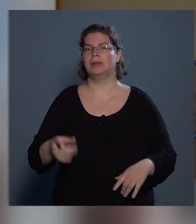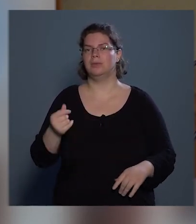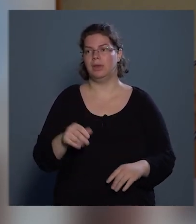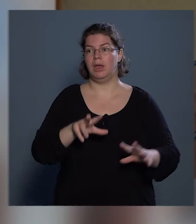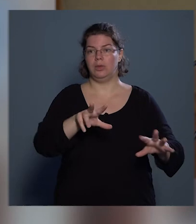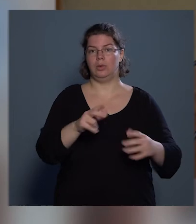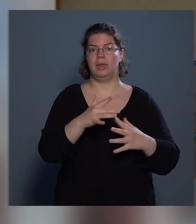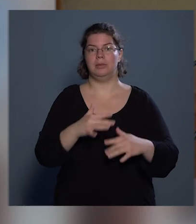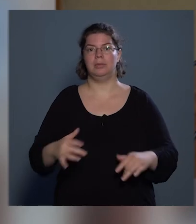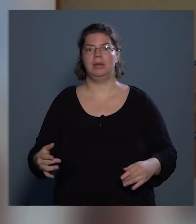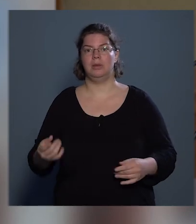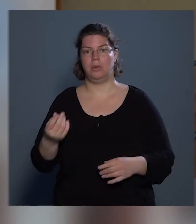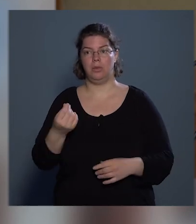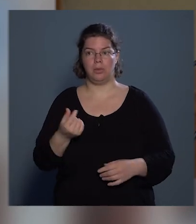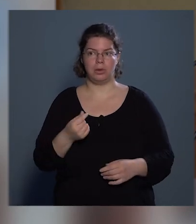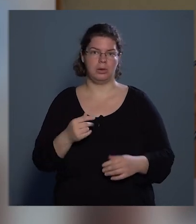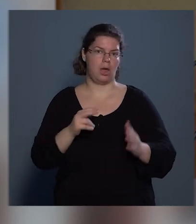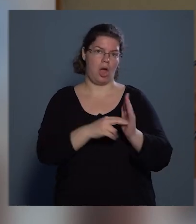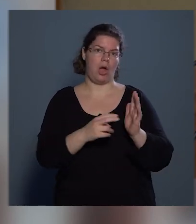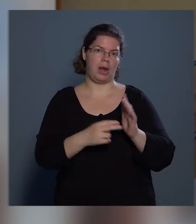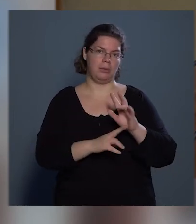millió forint teljesen arányban van egymással.